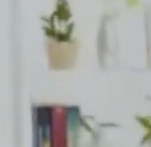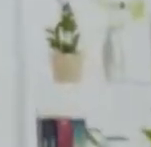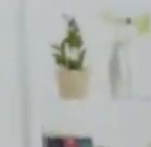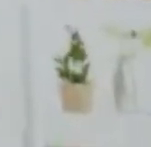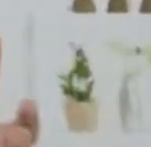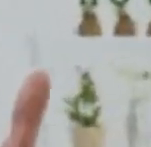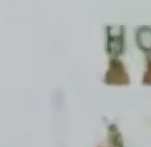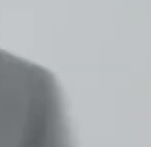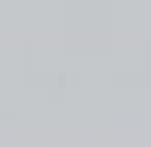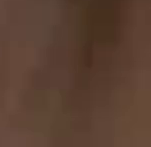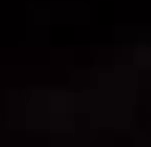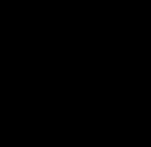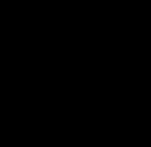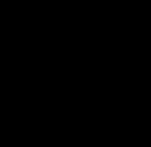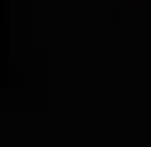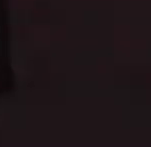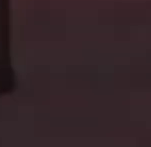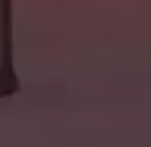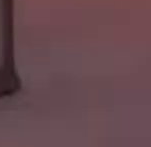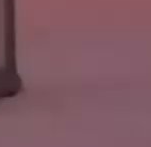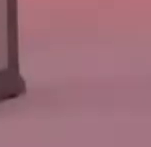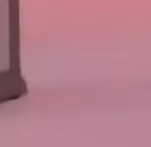Maka tak kebal.